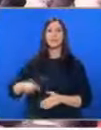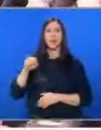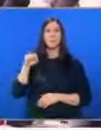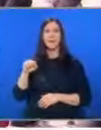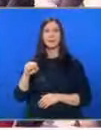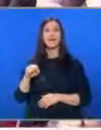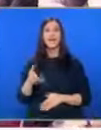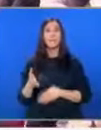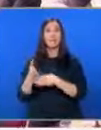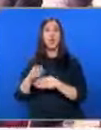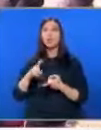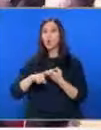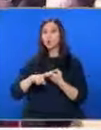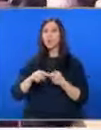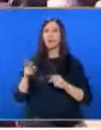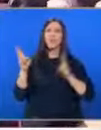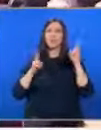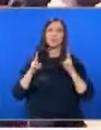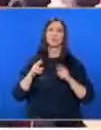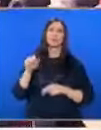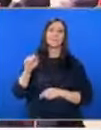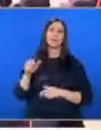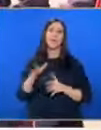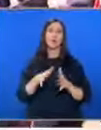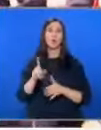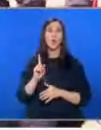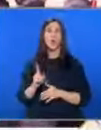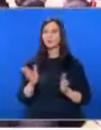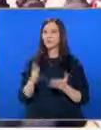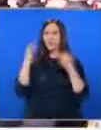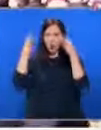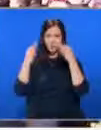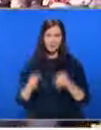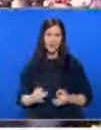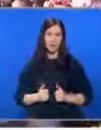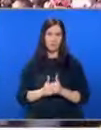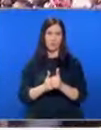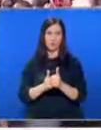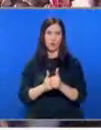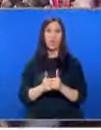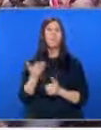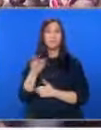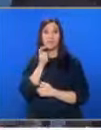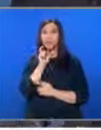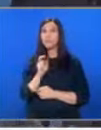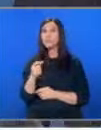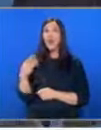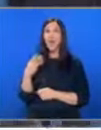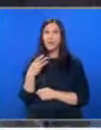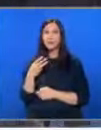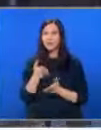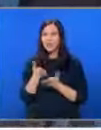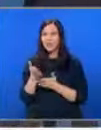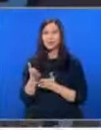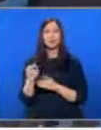и прокюрдската Демократична партия на народите, която и стана официален партньор. Тези думи на Ердоган са